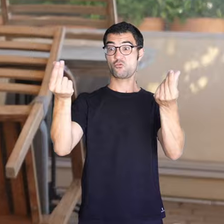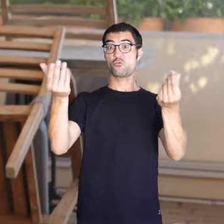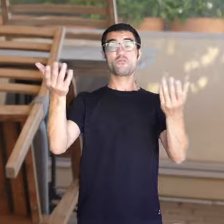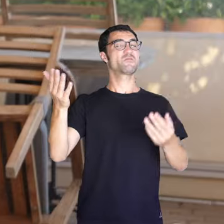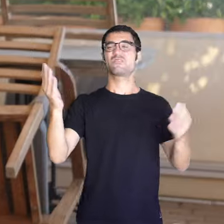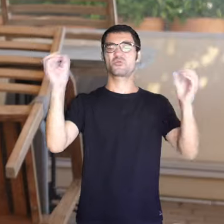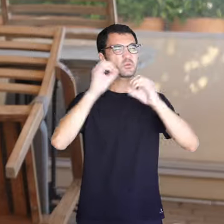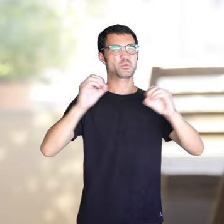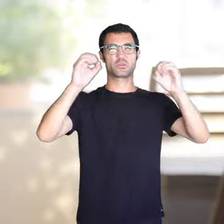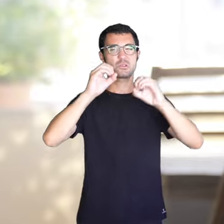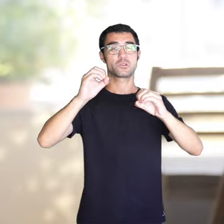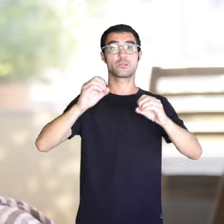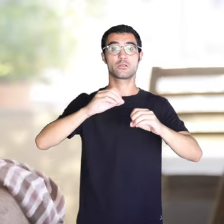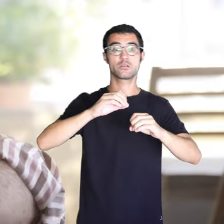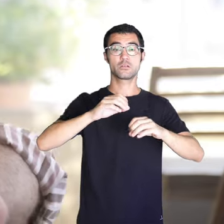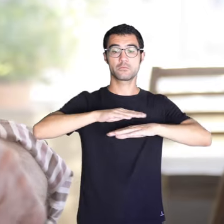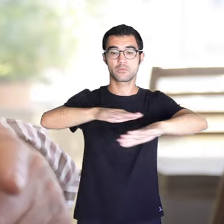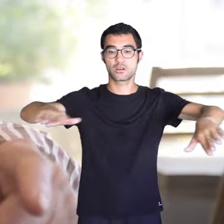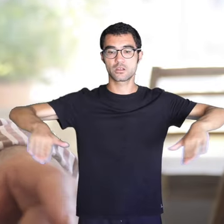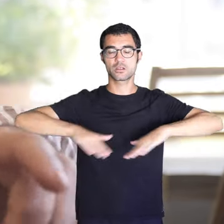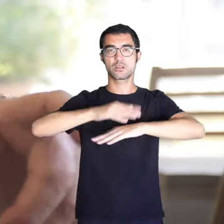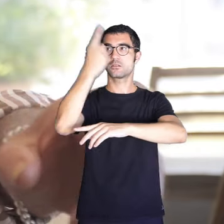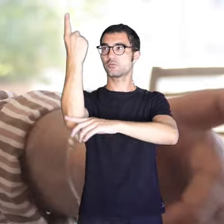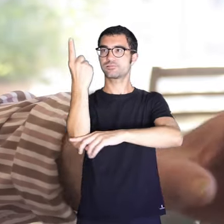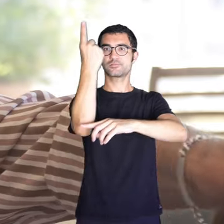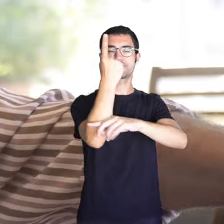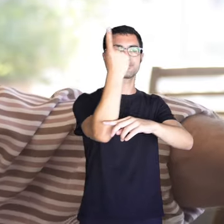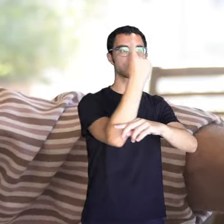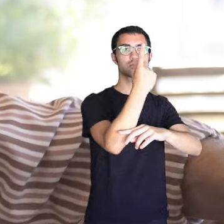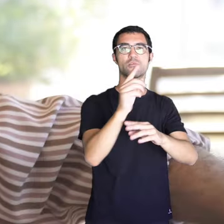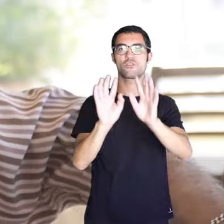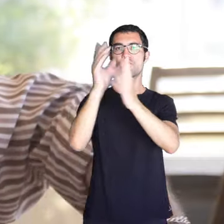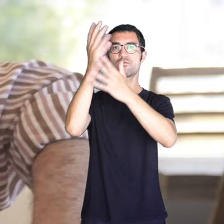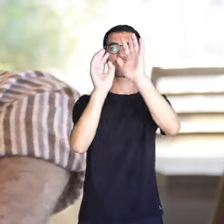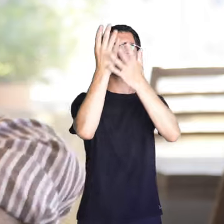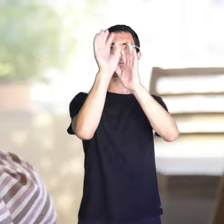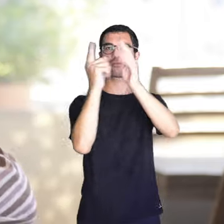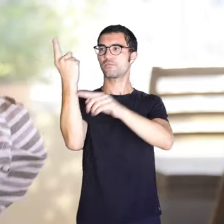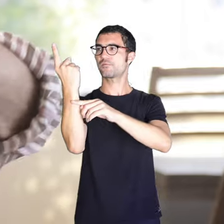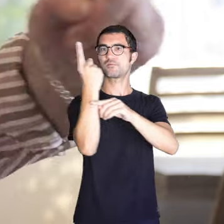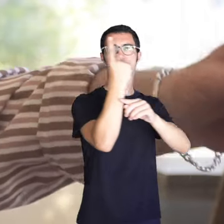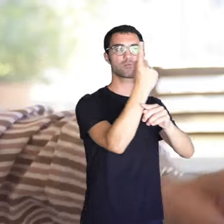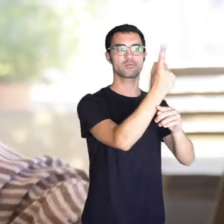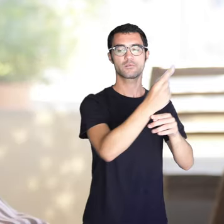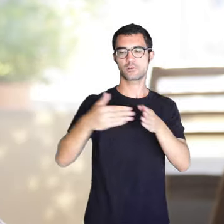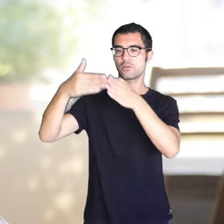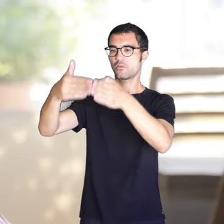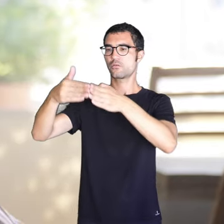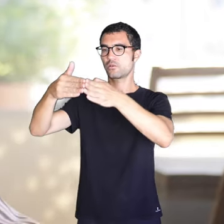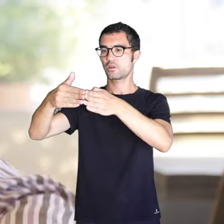remada d'entorxes i passava la Virgen del Carmen dins una barca. La passejava per tota la